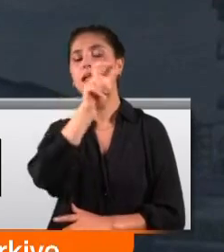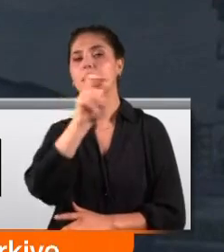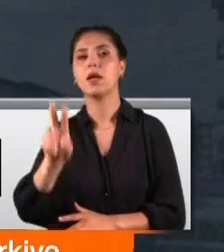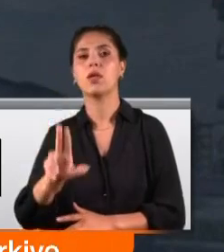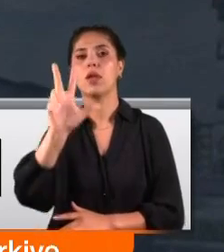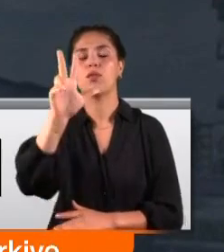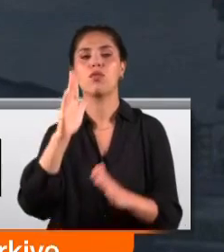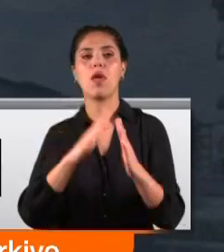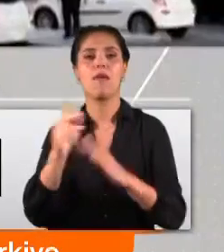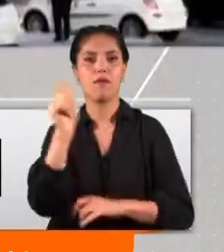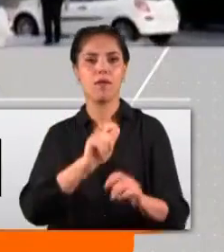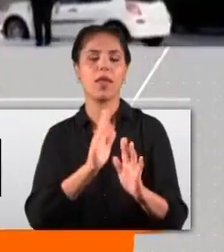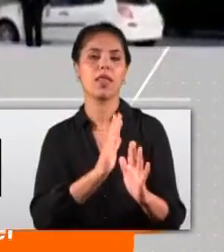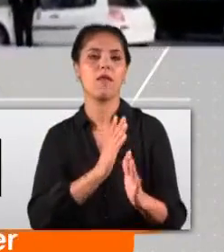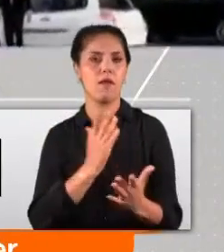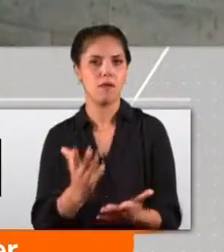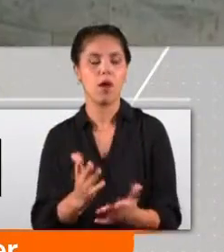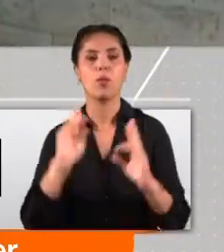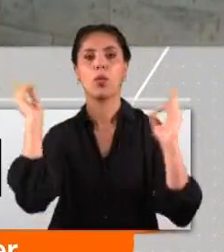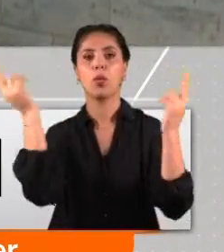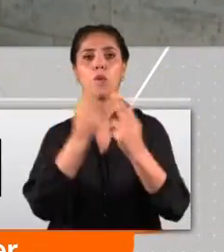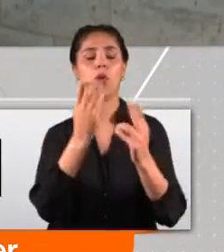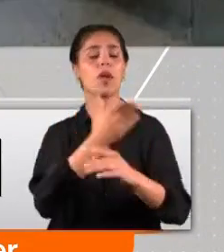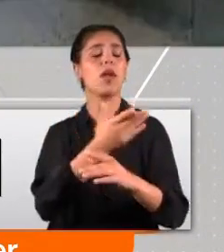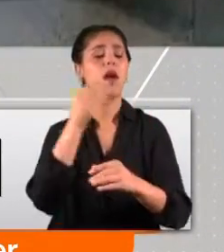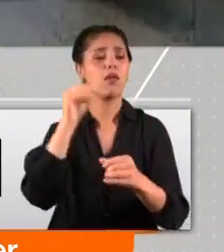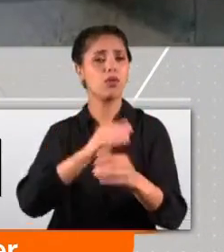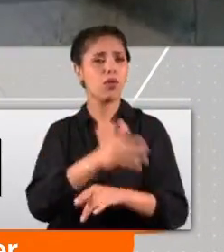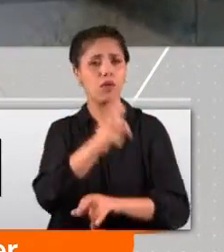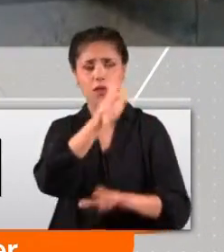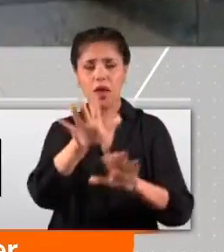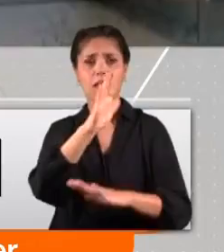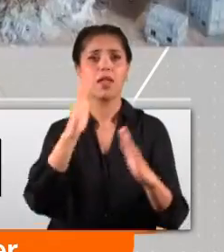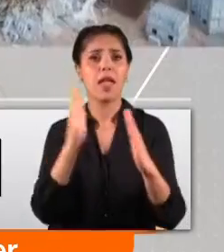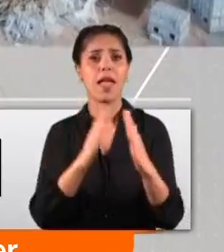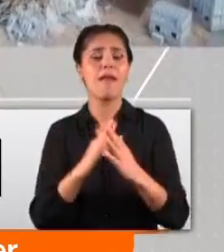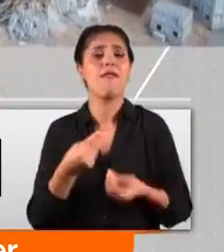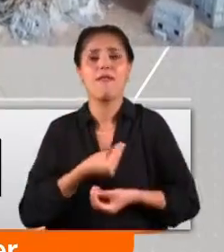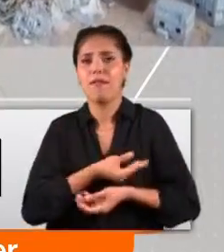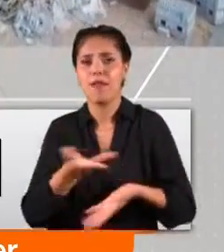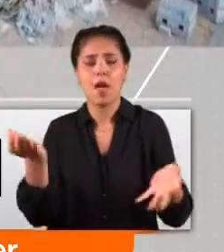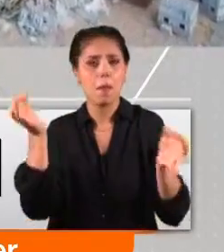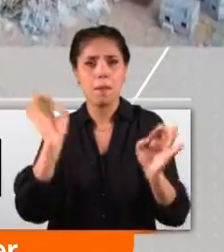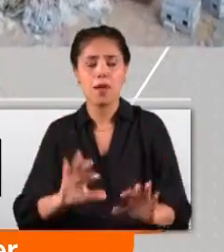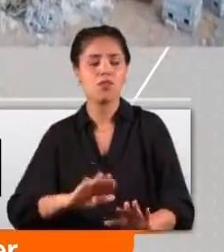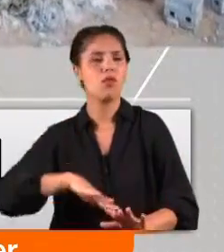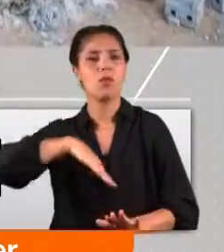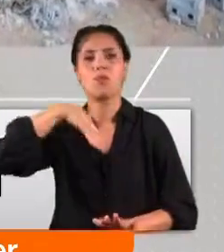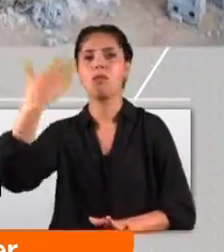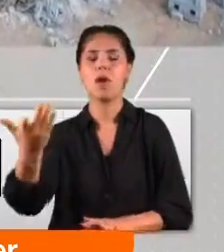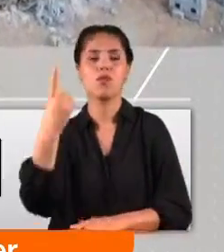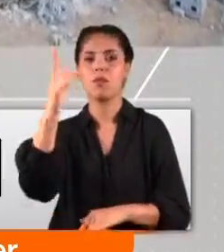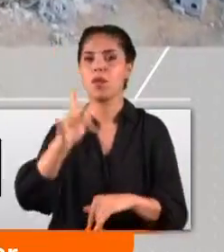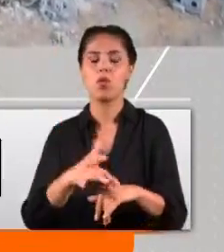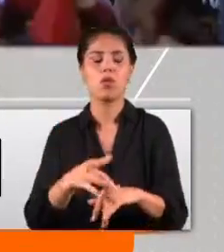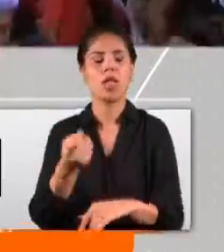18.873 konutun yapımı sürüyor. Dünyada vatandaşlarını yuvalarına kavuşturmaya başlayabilecek başka